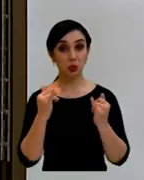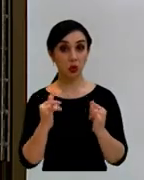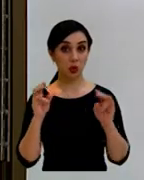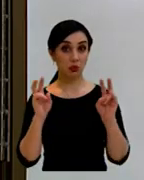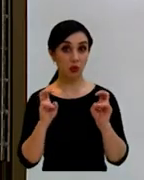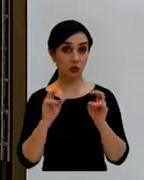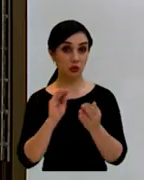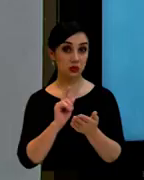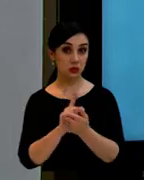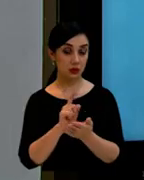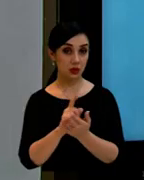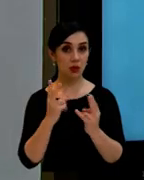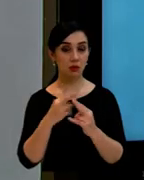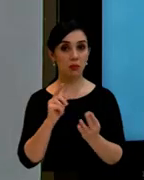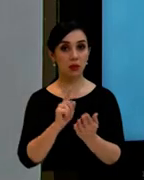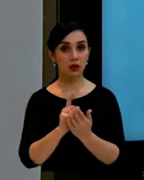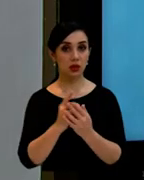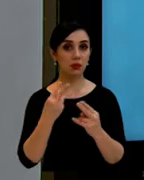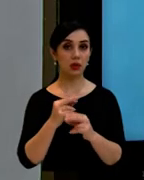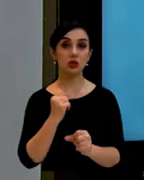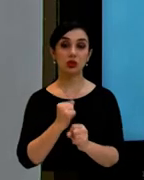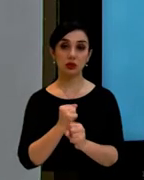mavzuimiz mashqlar bilan ishlash.